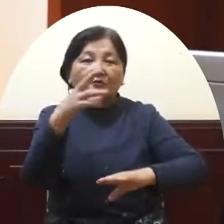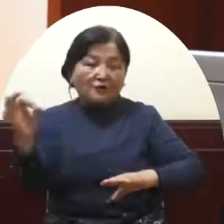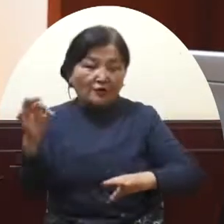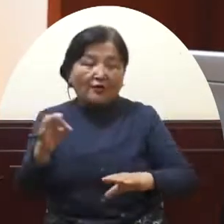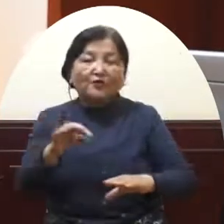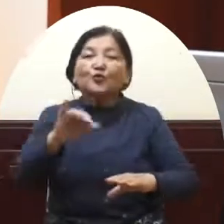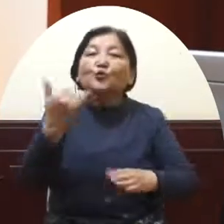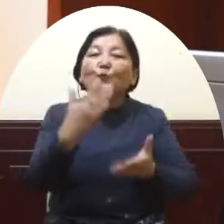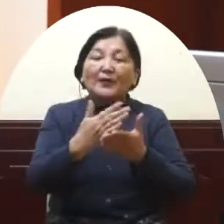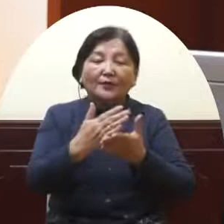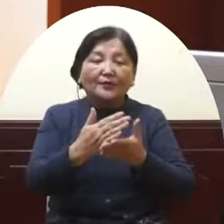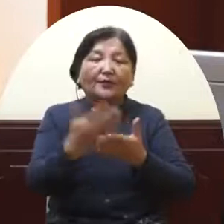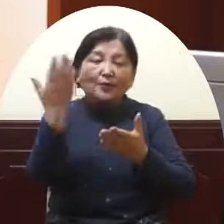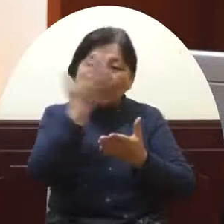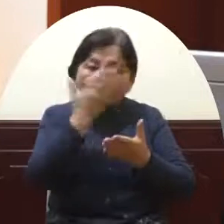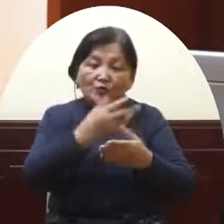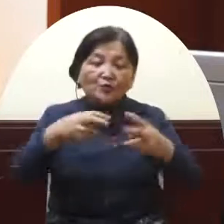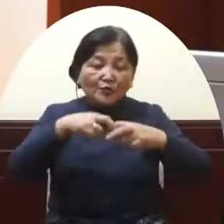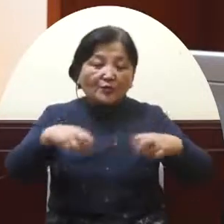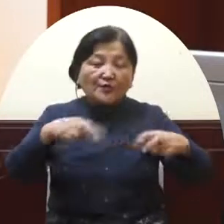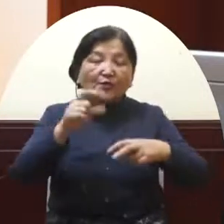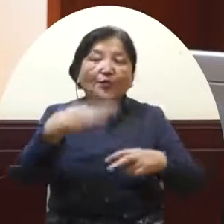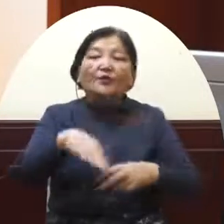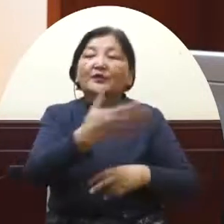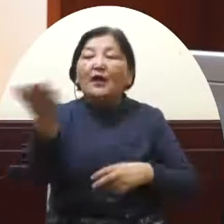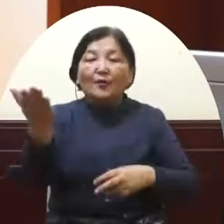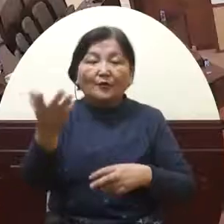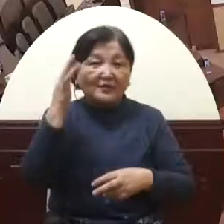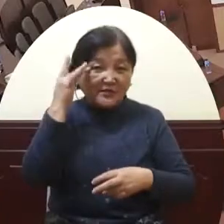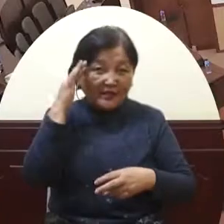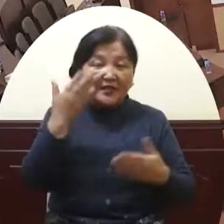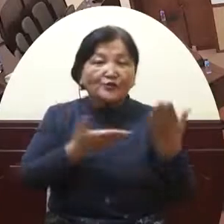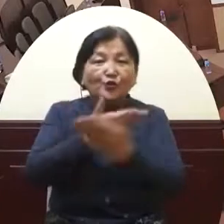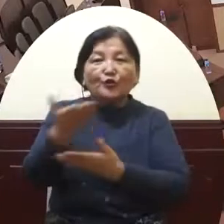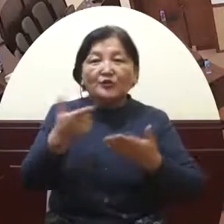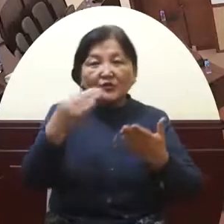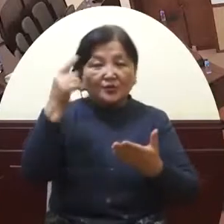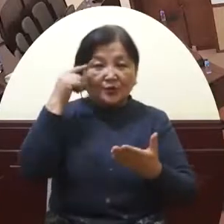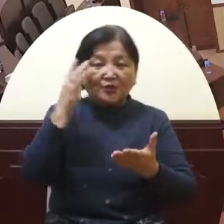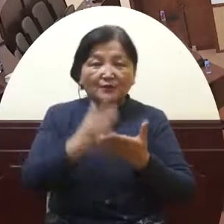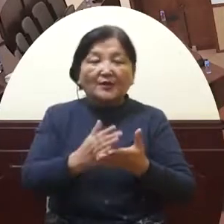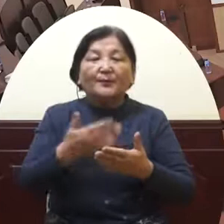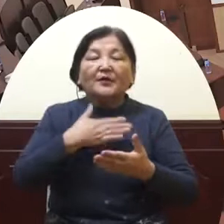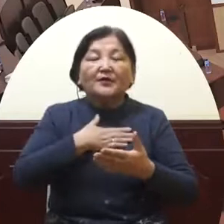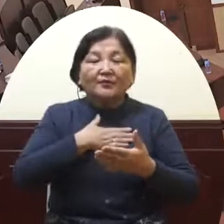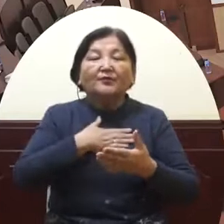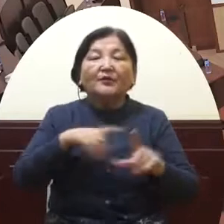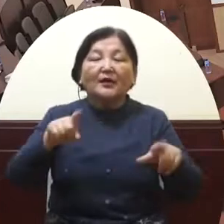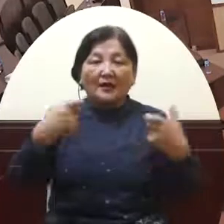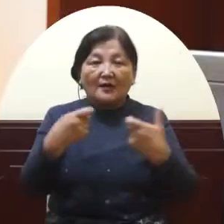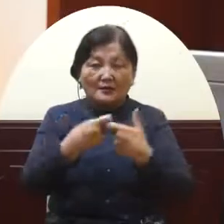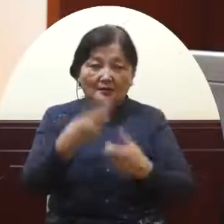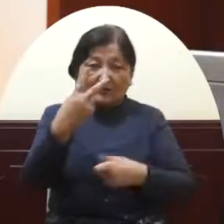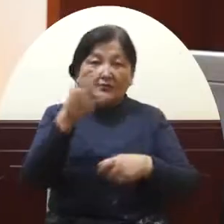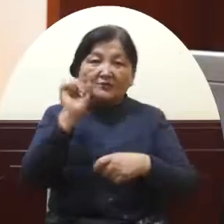Тэгээд та бүхэнтэй энэ талаар санал солилцноо гэж итгэж байгаа. Бид нарт хангалттай 2 цаг гарангийн цаг байгаа учраас